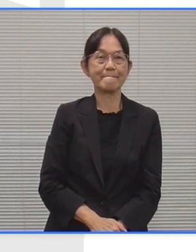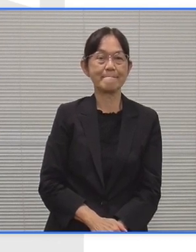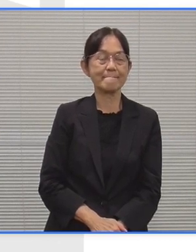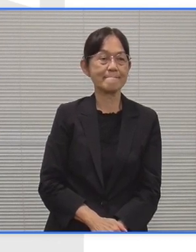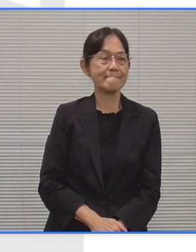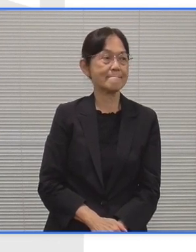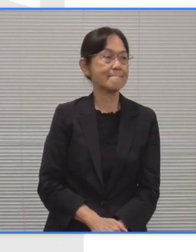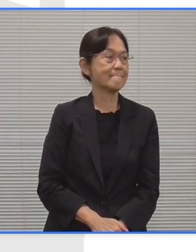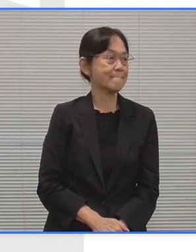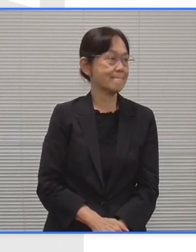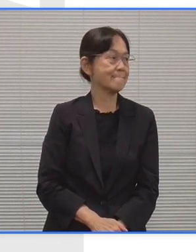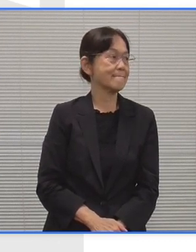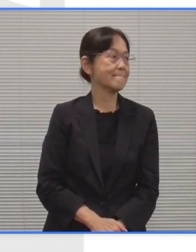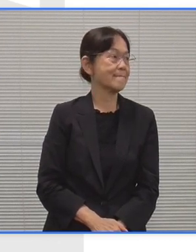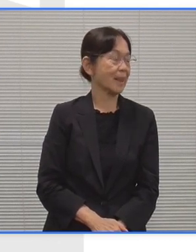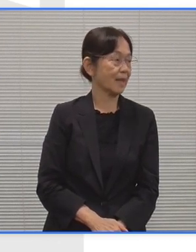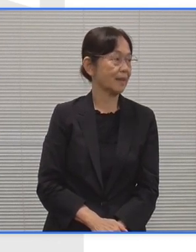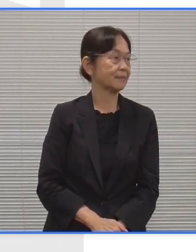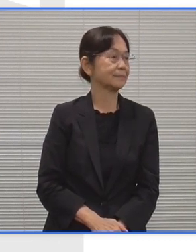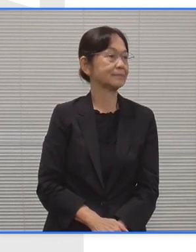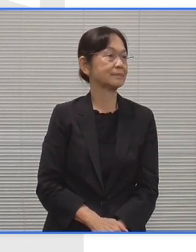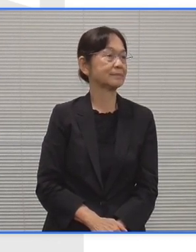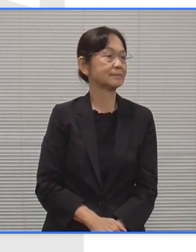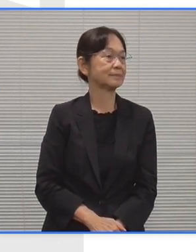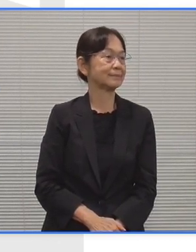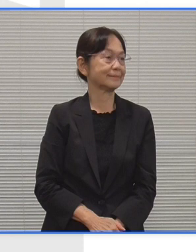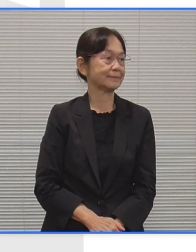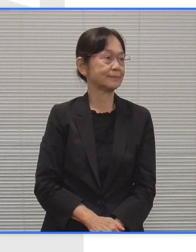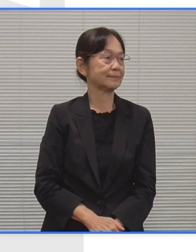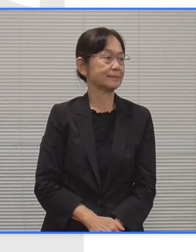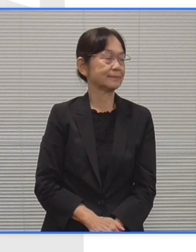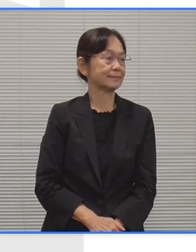それでは他にいかがです